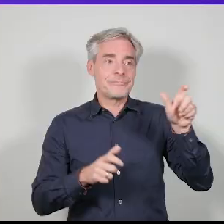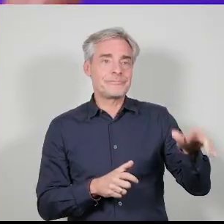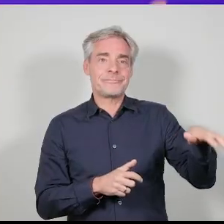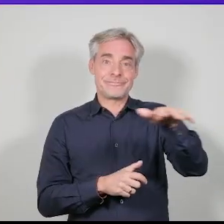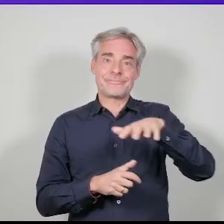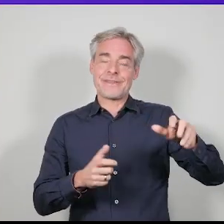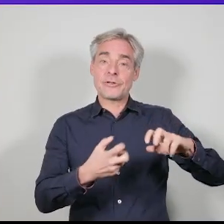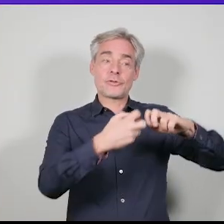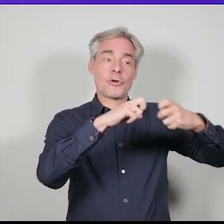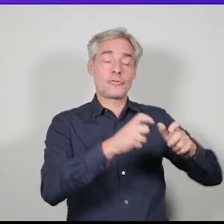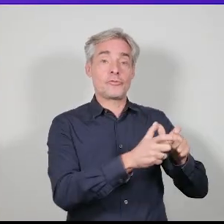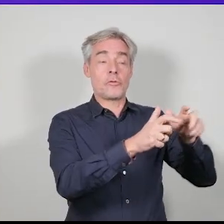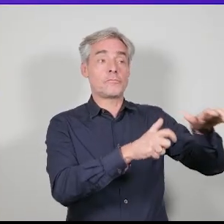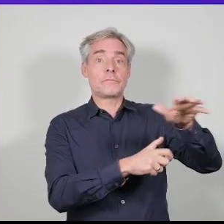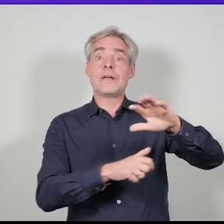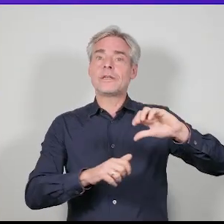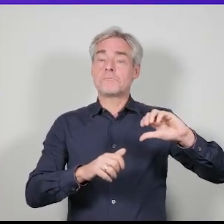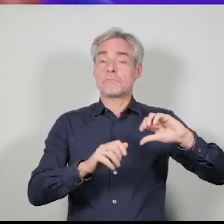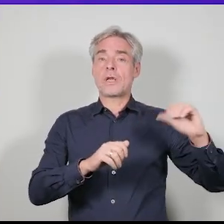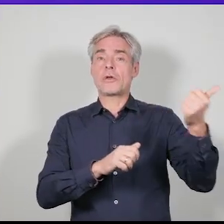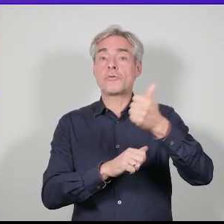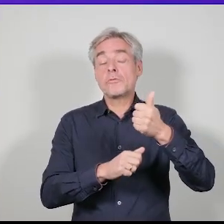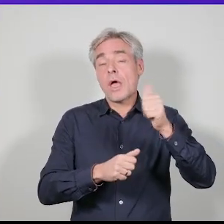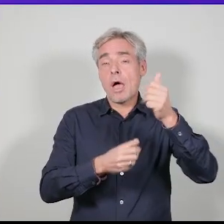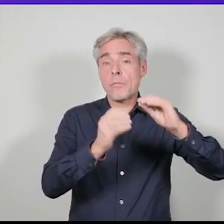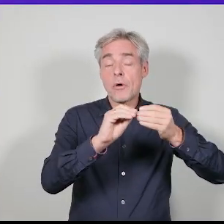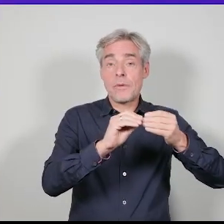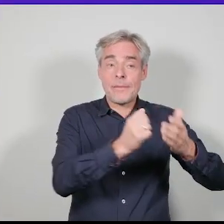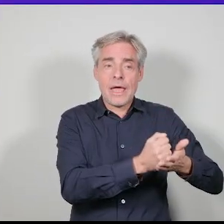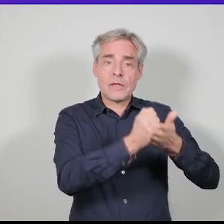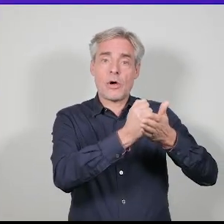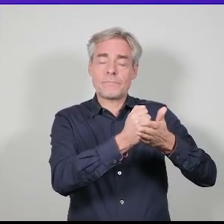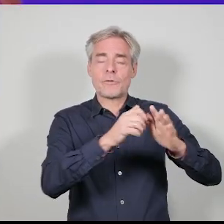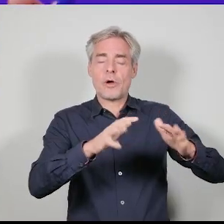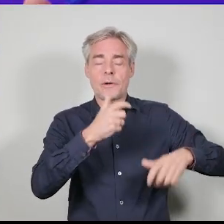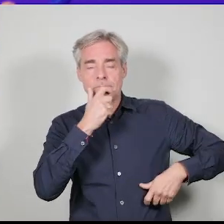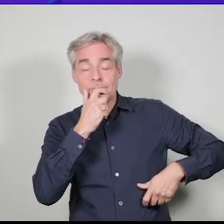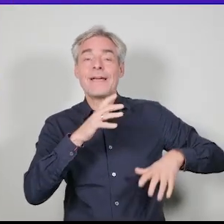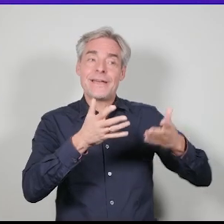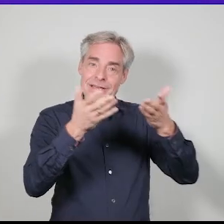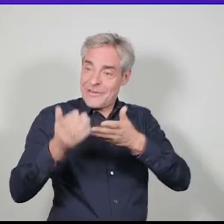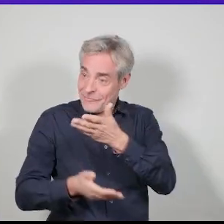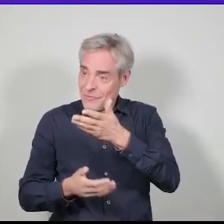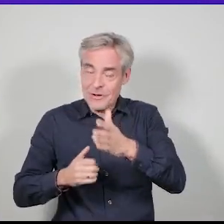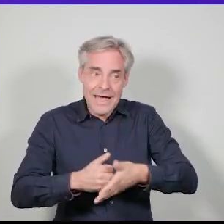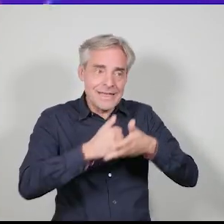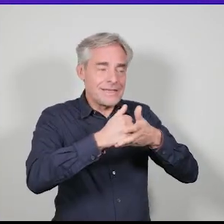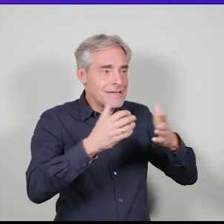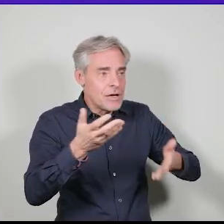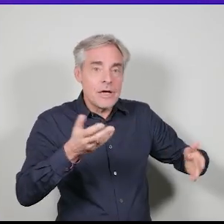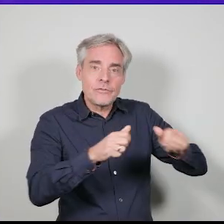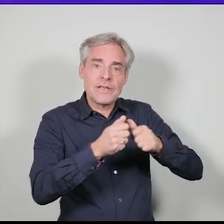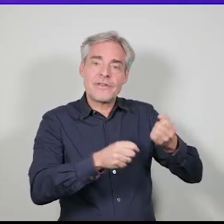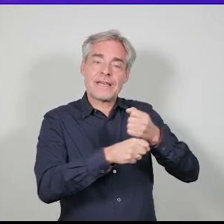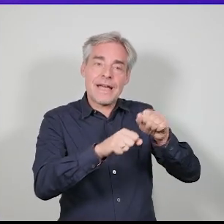des structures qui, chacune à un moment, ont une problématique d'aidance et vous les avez révélées et mises en